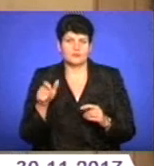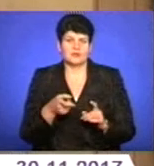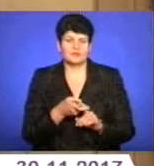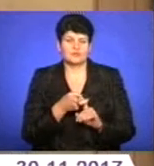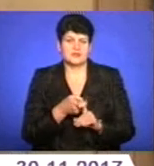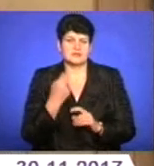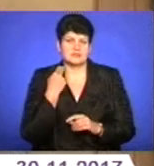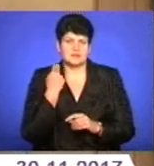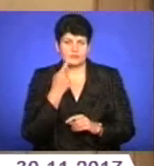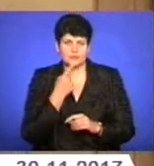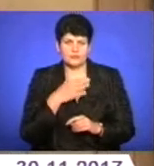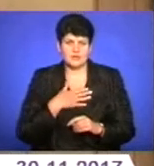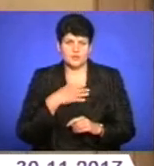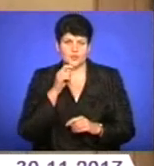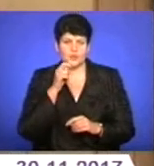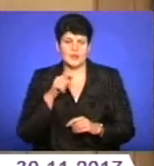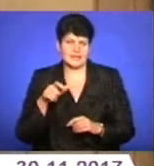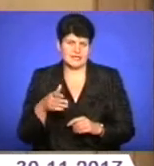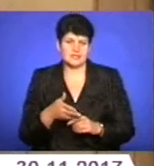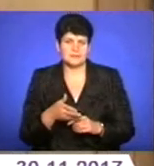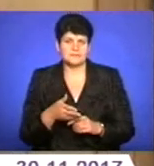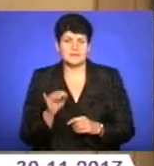англійською мовою тут у нас в Україні і